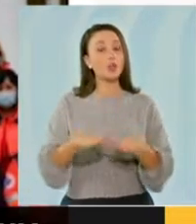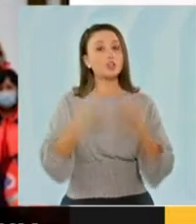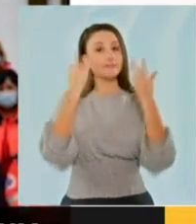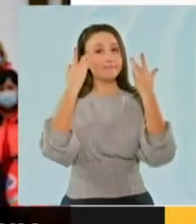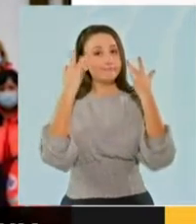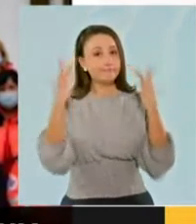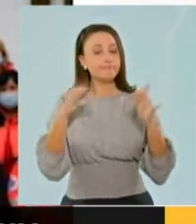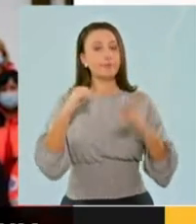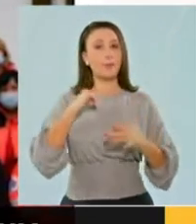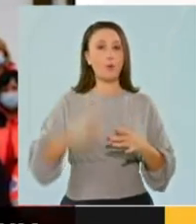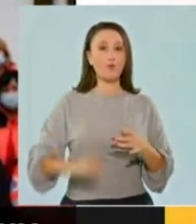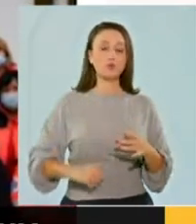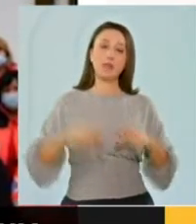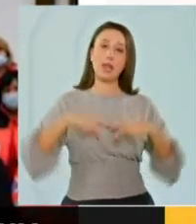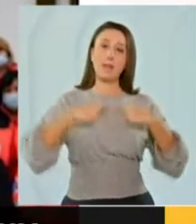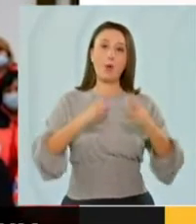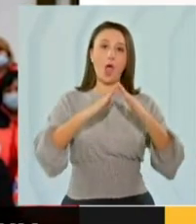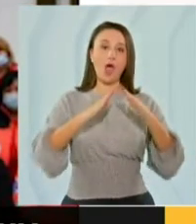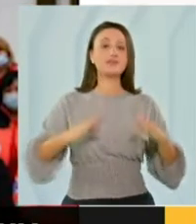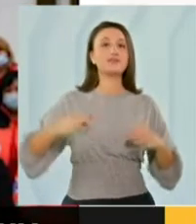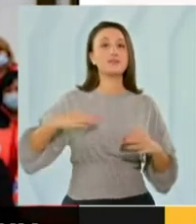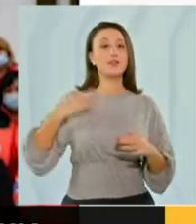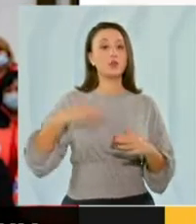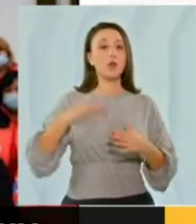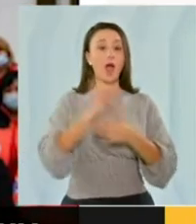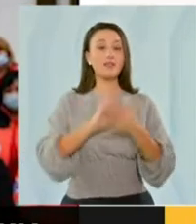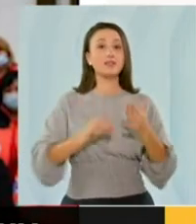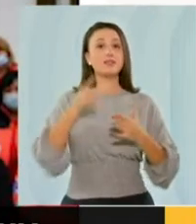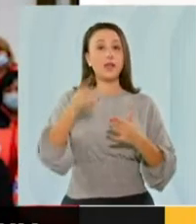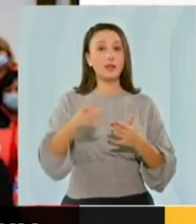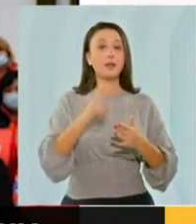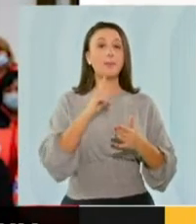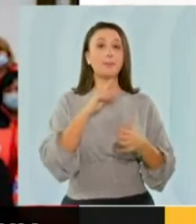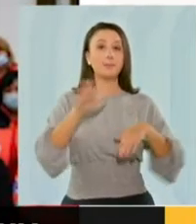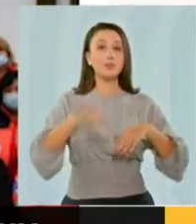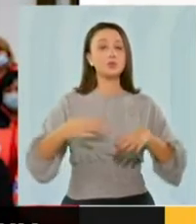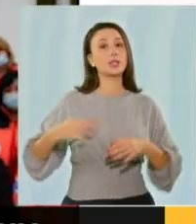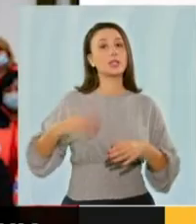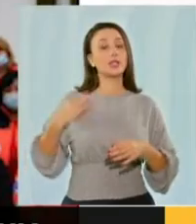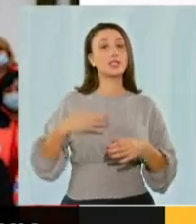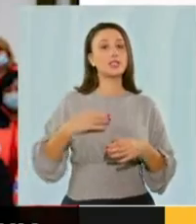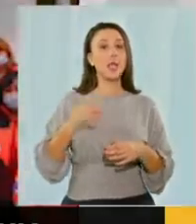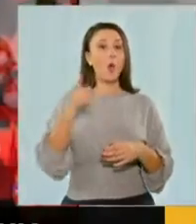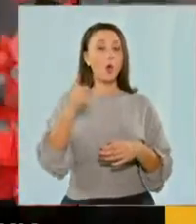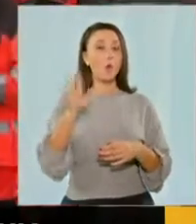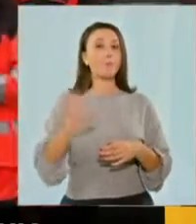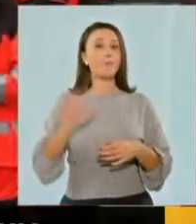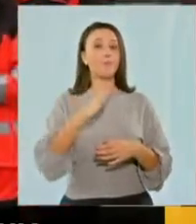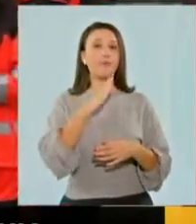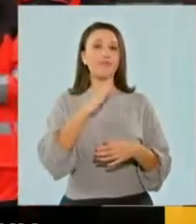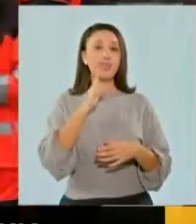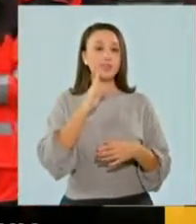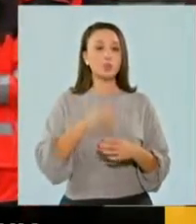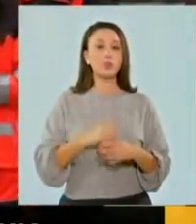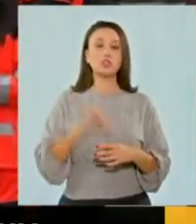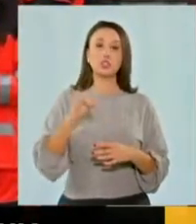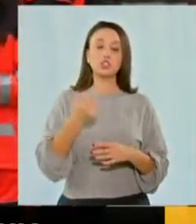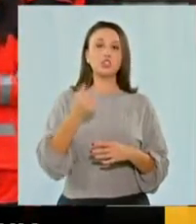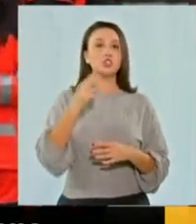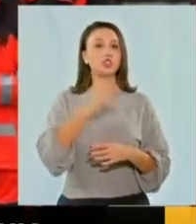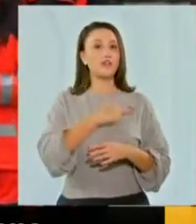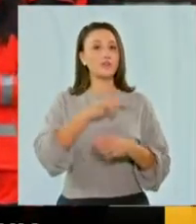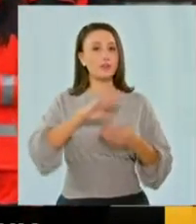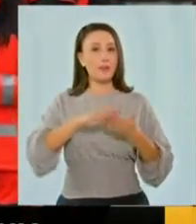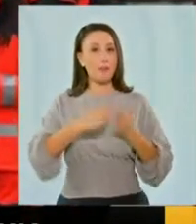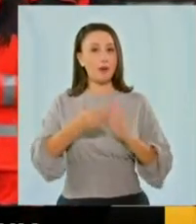să revină acasă sănătoși, a scris Alan Emerenco, ministrul sănătății de la Chișinău, pe Facebook. Și Raed Arafat, șeful departamentului pentru